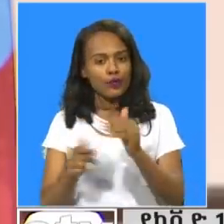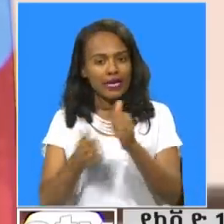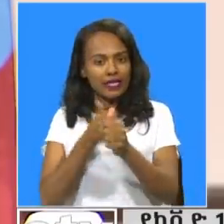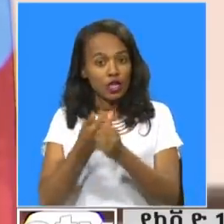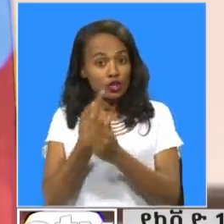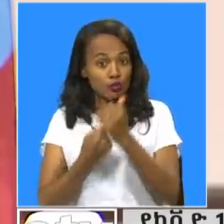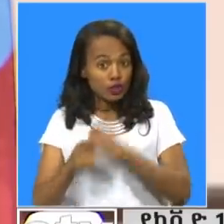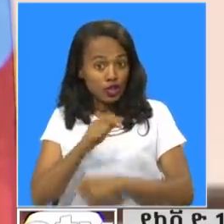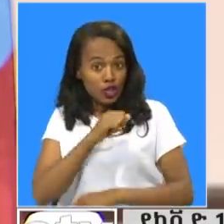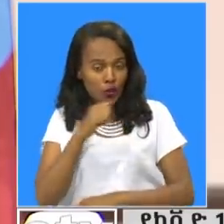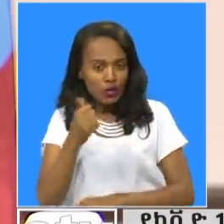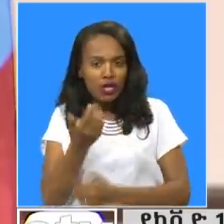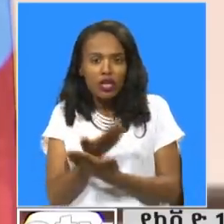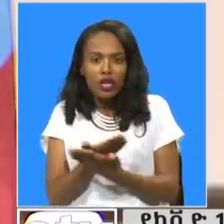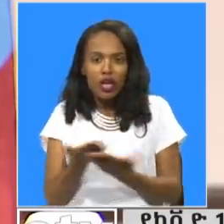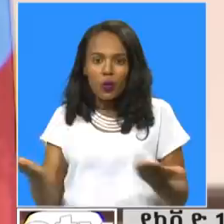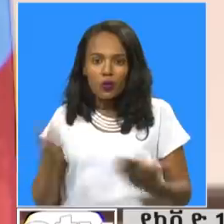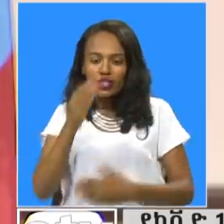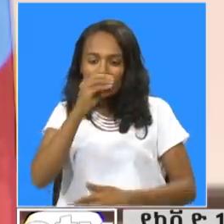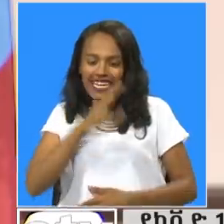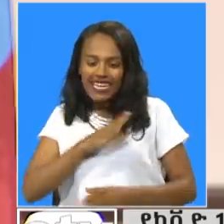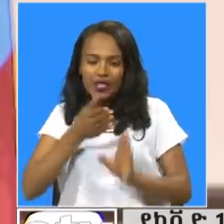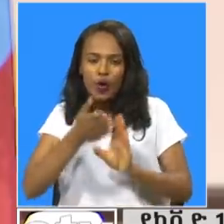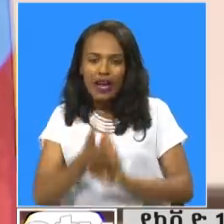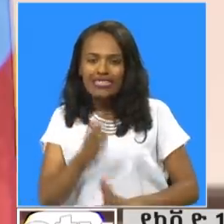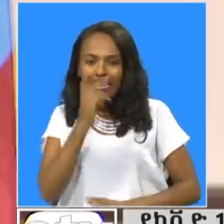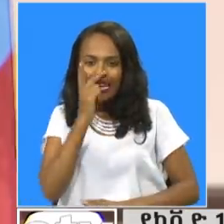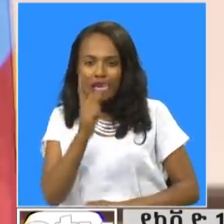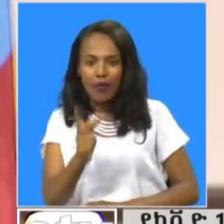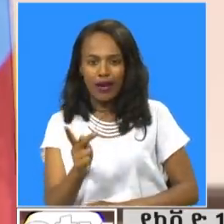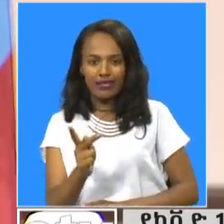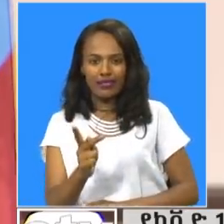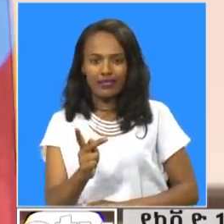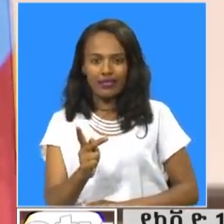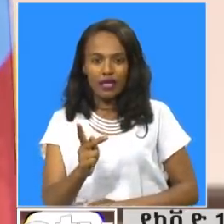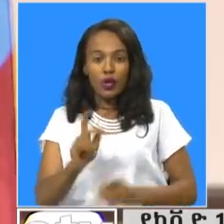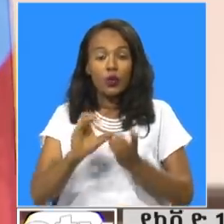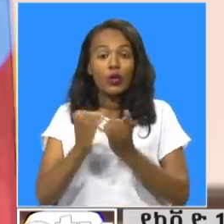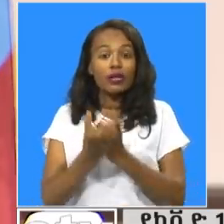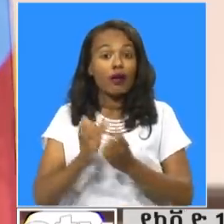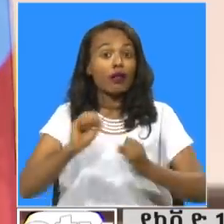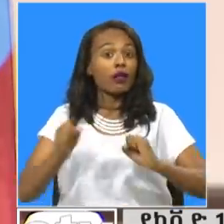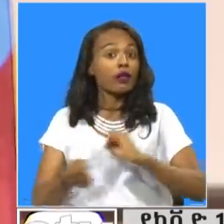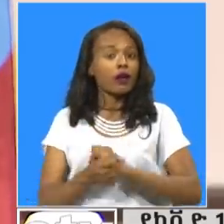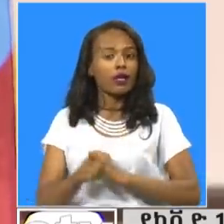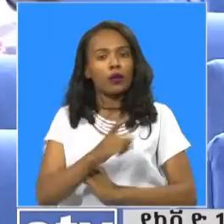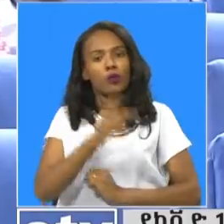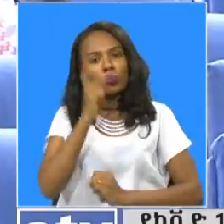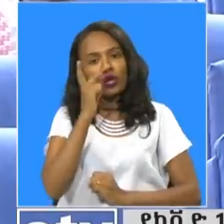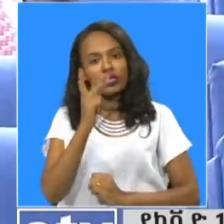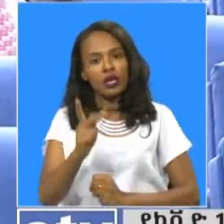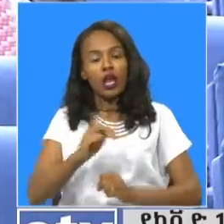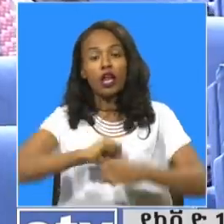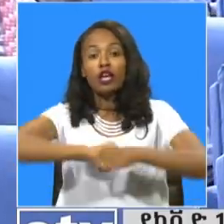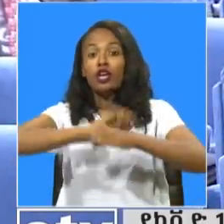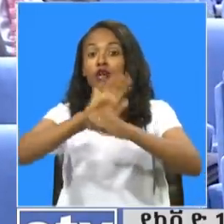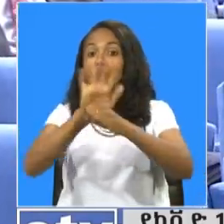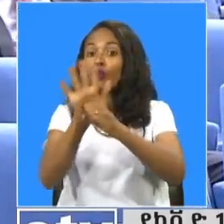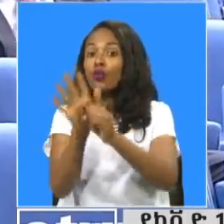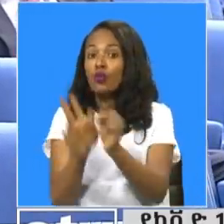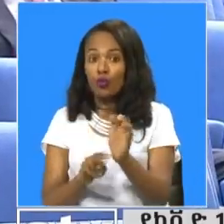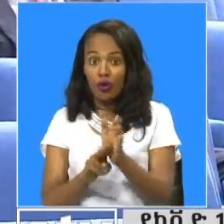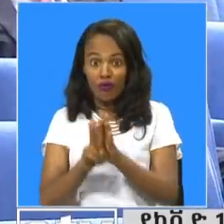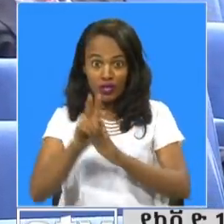መከተላችንን ብቻ ሳይሆን ነገሮች ከሰው አንጻር የማየት ዝንባሌያችን እየተቀየረ መሆኑን ያሳያል። የኮሮና ቫይረስ